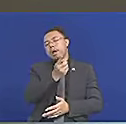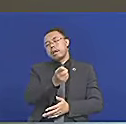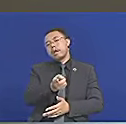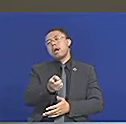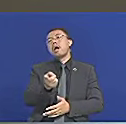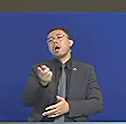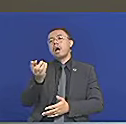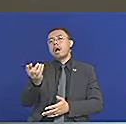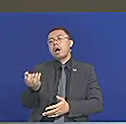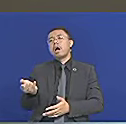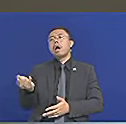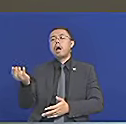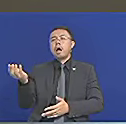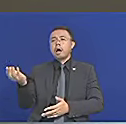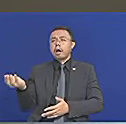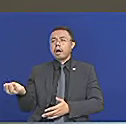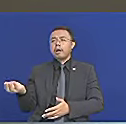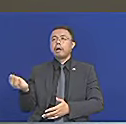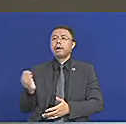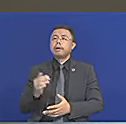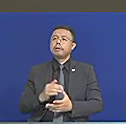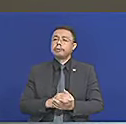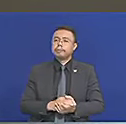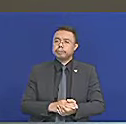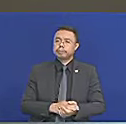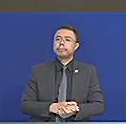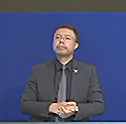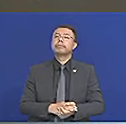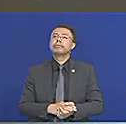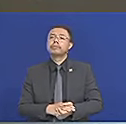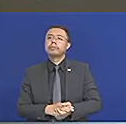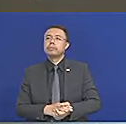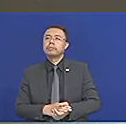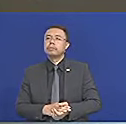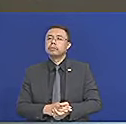Semua yang ada